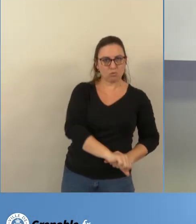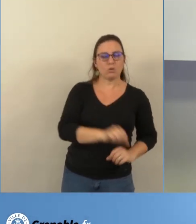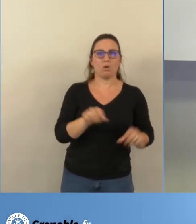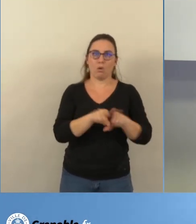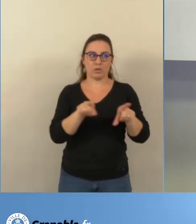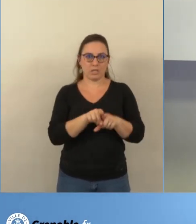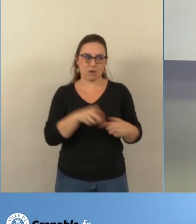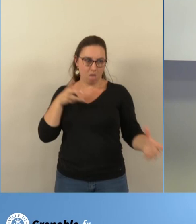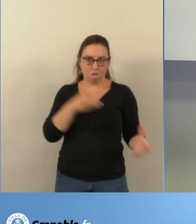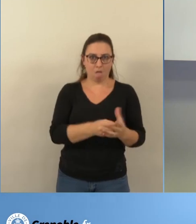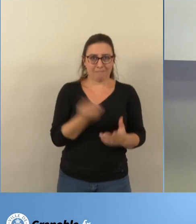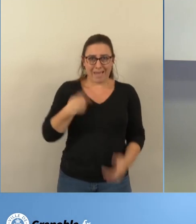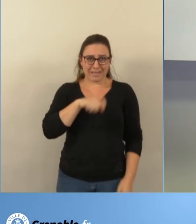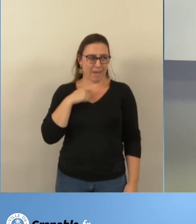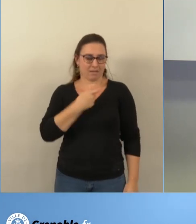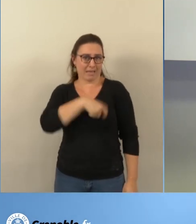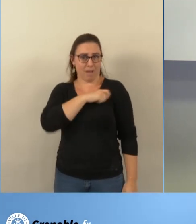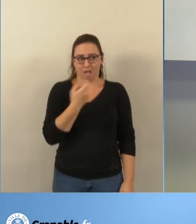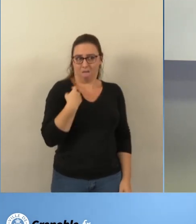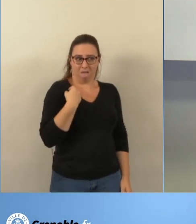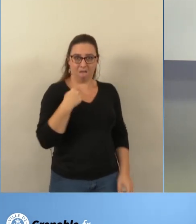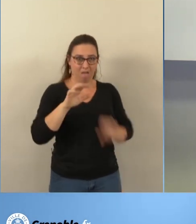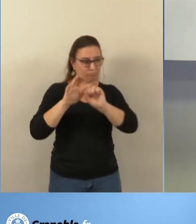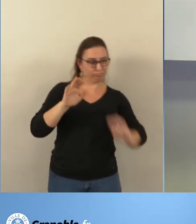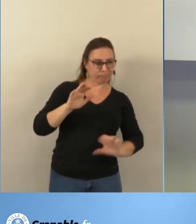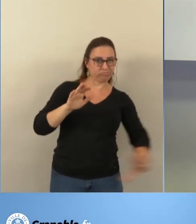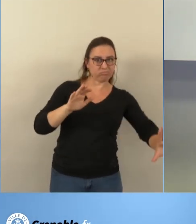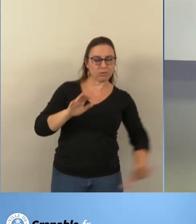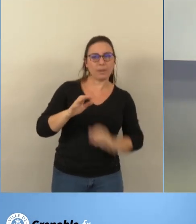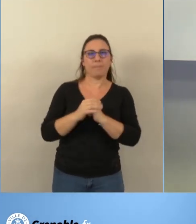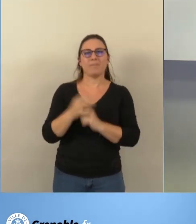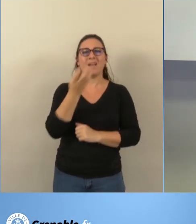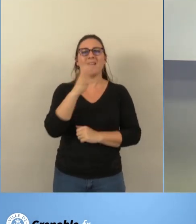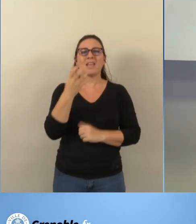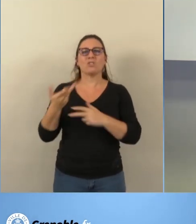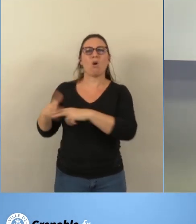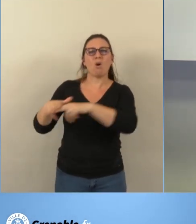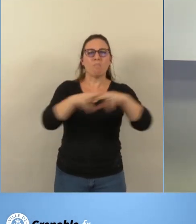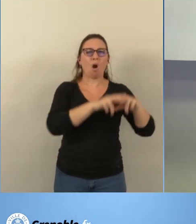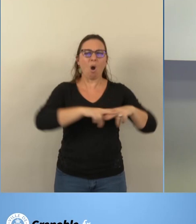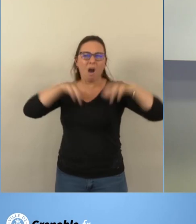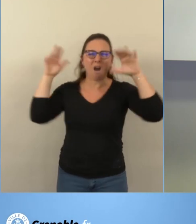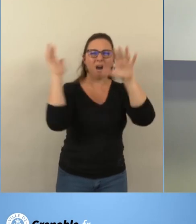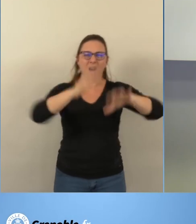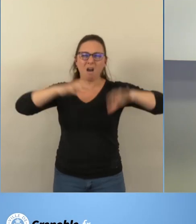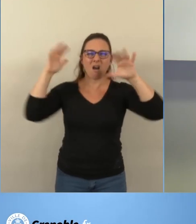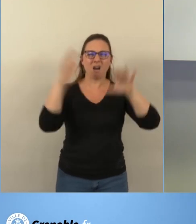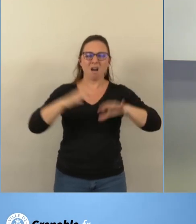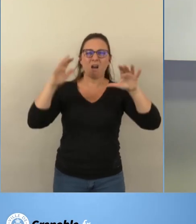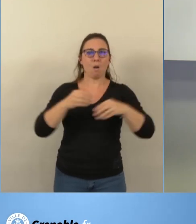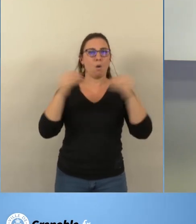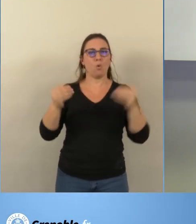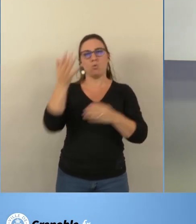là en Espagne tout près de nous vous avez vu également les 400 morts sous les pluies torrentielles dans la République démocratique du